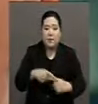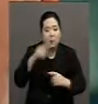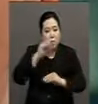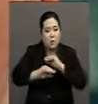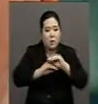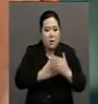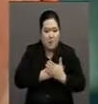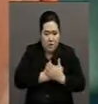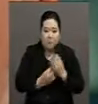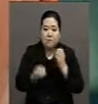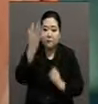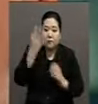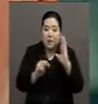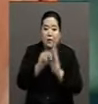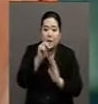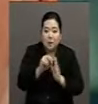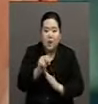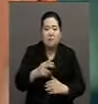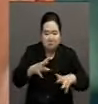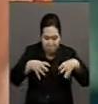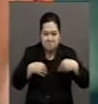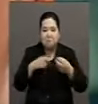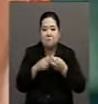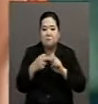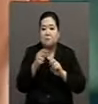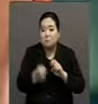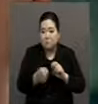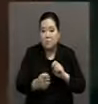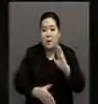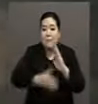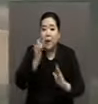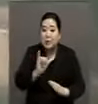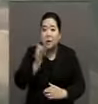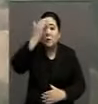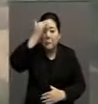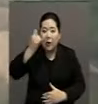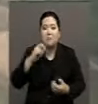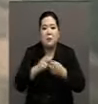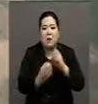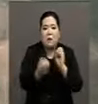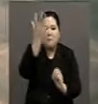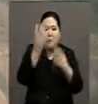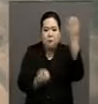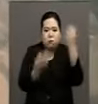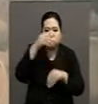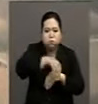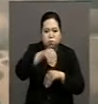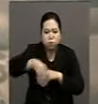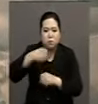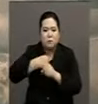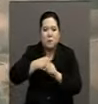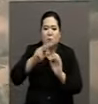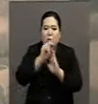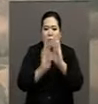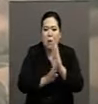น่านยอมรับว่าปมปัญหาหนึ่งที่ทำให้เรื่องนี้ไปไม่ถึงไหนเพราะปัญหาป่าไม้ไม่ได้รับความสนใจในเชิงนโยบายอย่